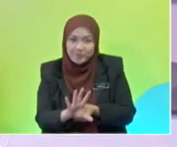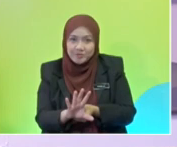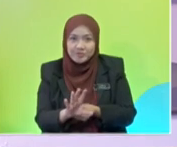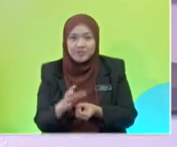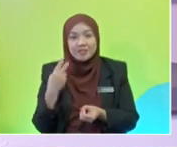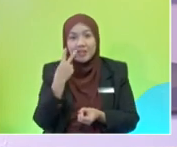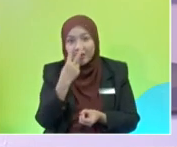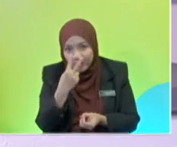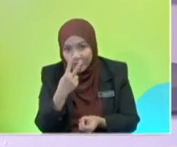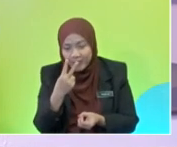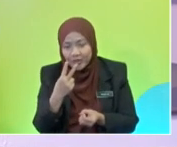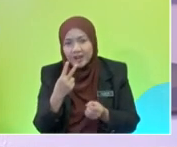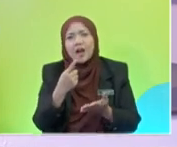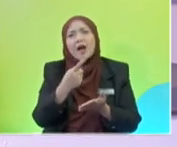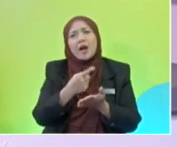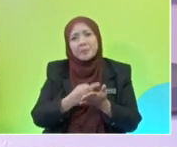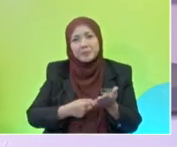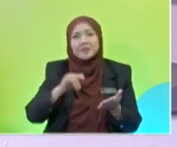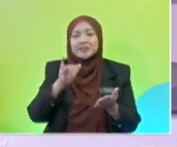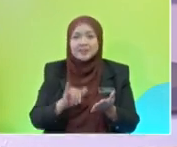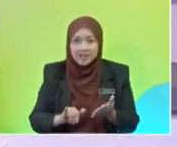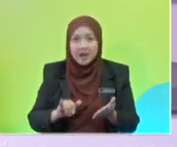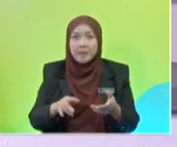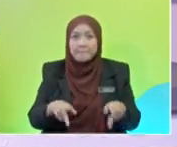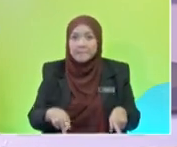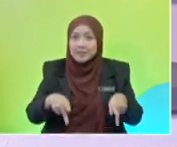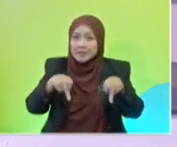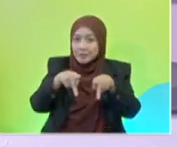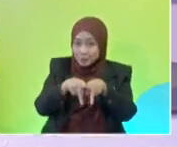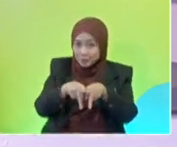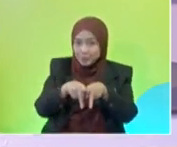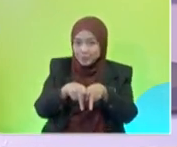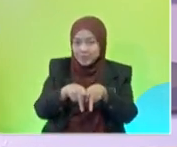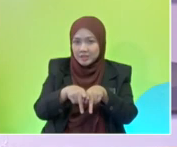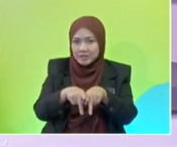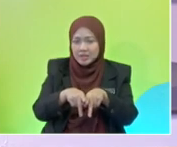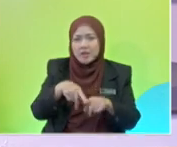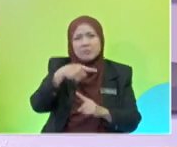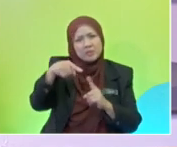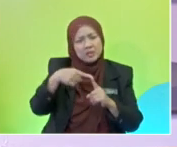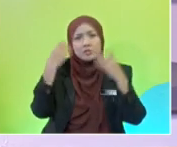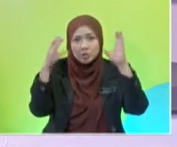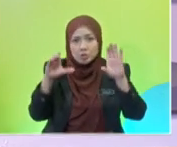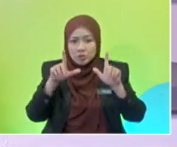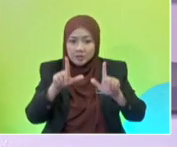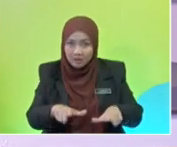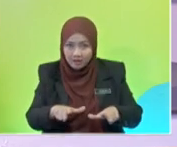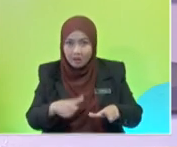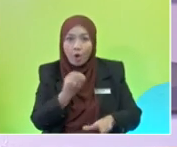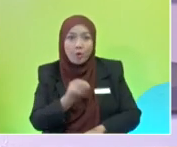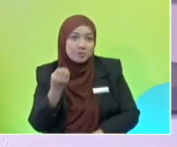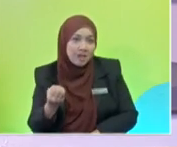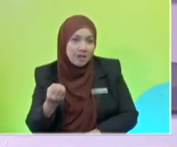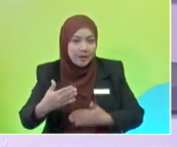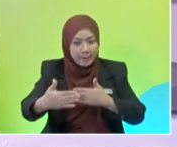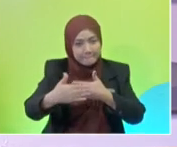jadi apa yang perlu di Safika dan lihatlah Letakkan objek di depan cahaya lampu tuh Oke